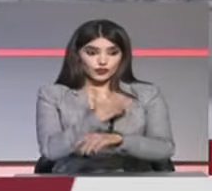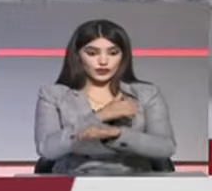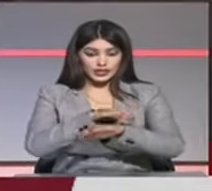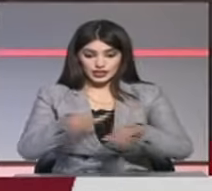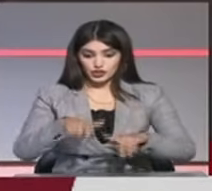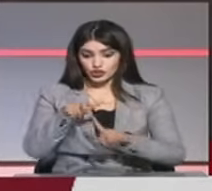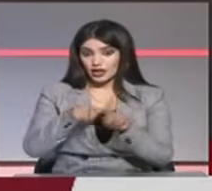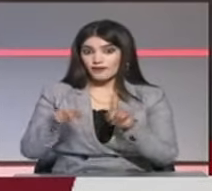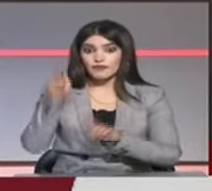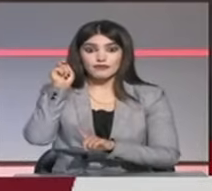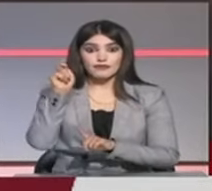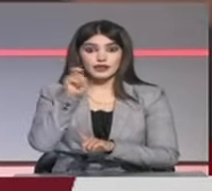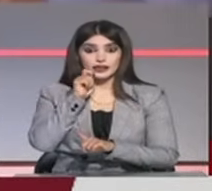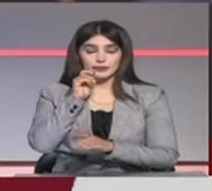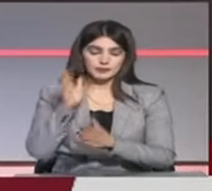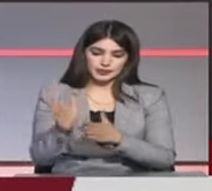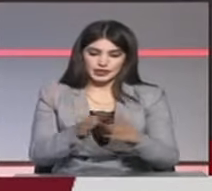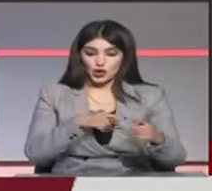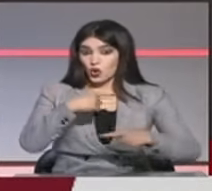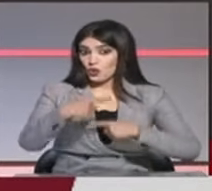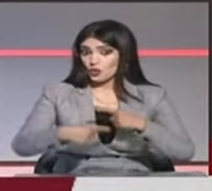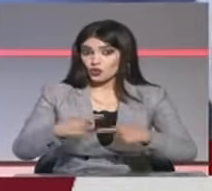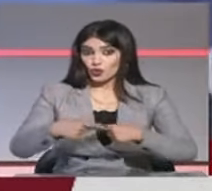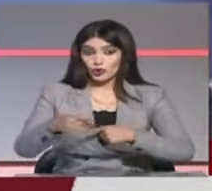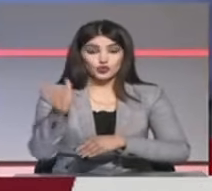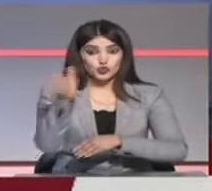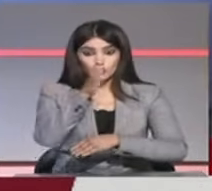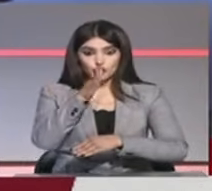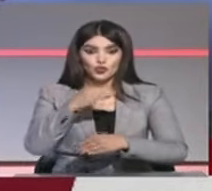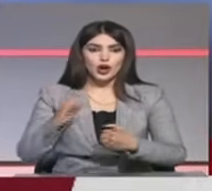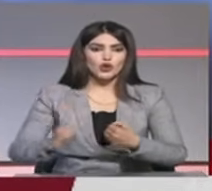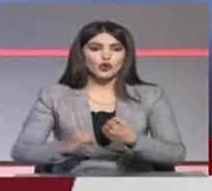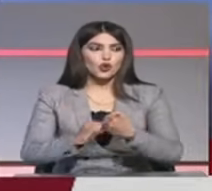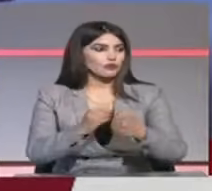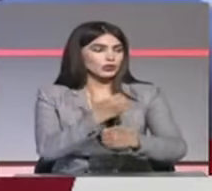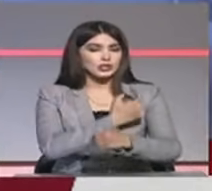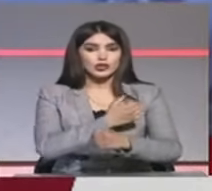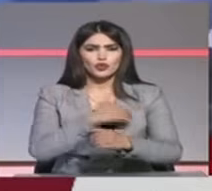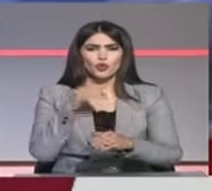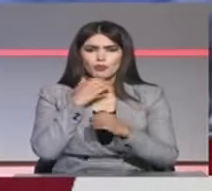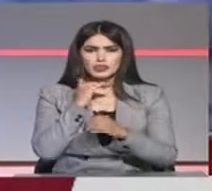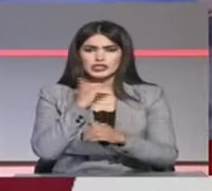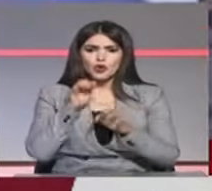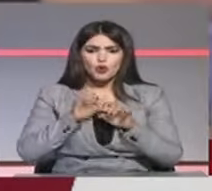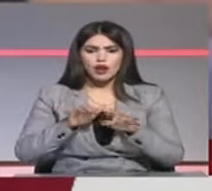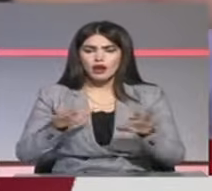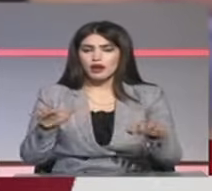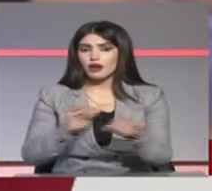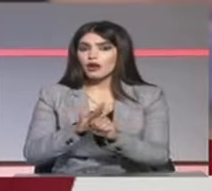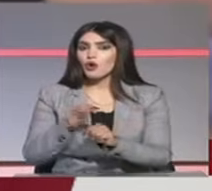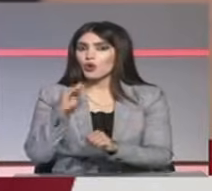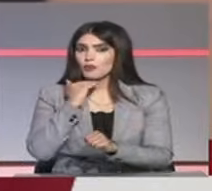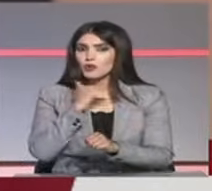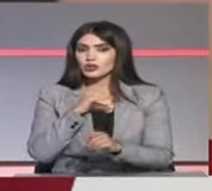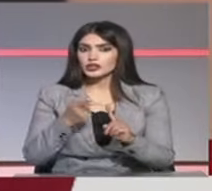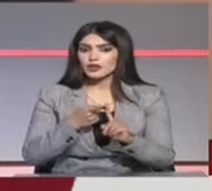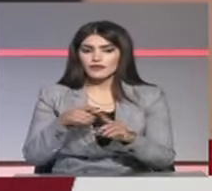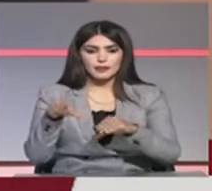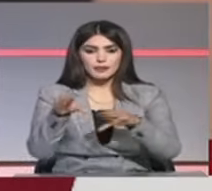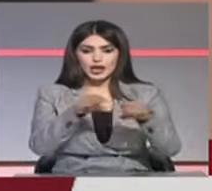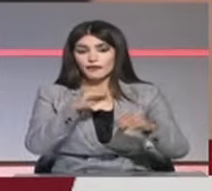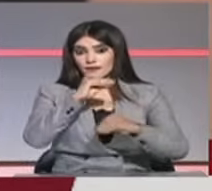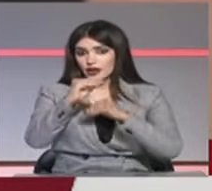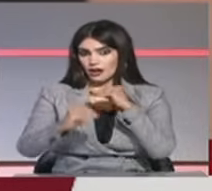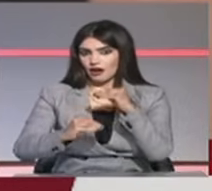ابريل وفي الوقت الذي تواصل فيه دول عمليه التطعيم يتسارع التفشي وبارك وفي تسعه عشر في عده مناطق من